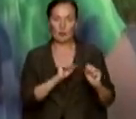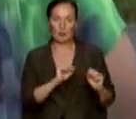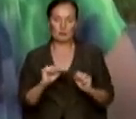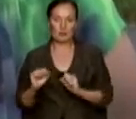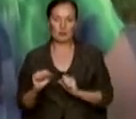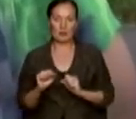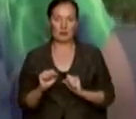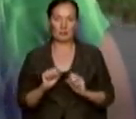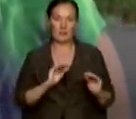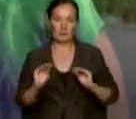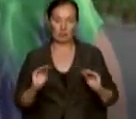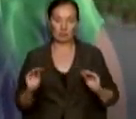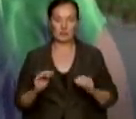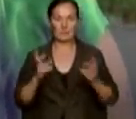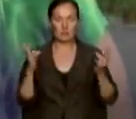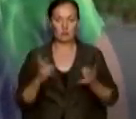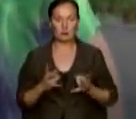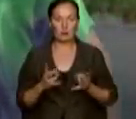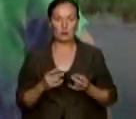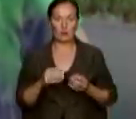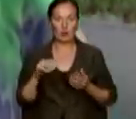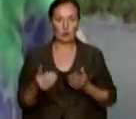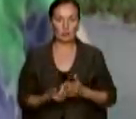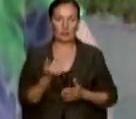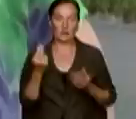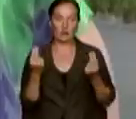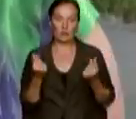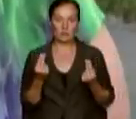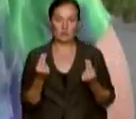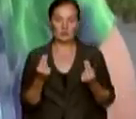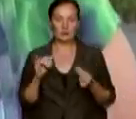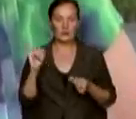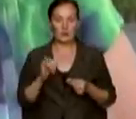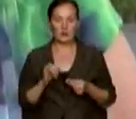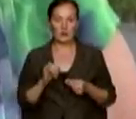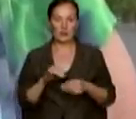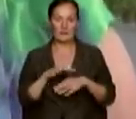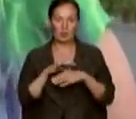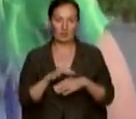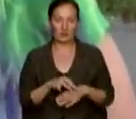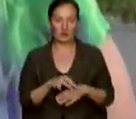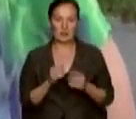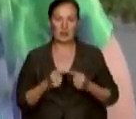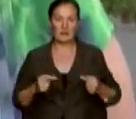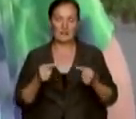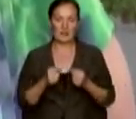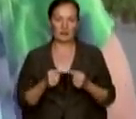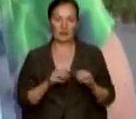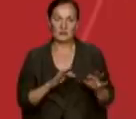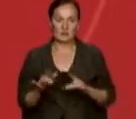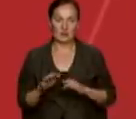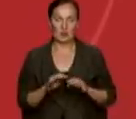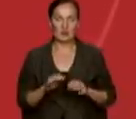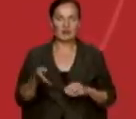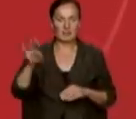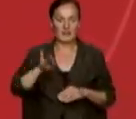вони потребують нових вливання нових коштів і проведення певних заходів щодо берегоукріплення.